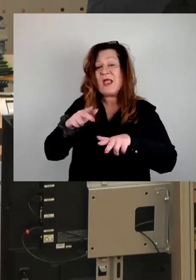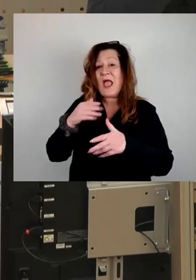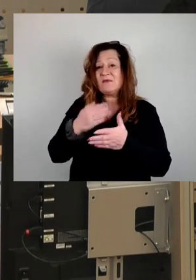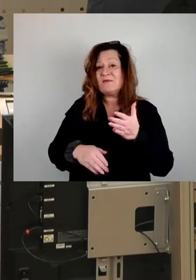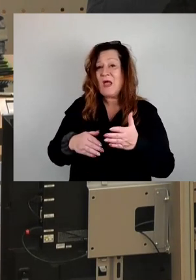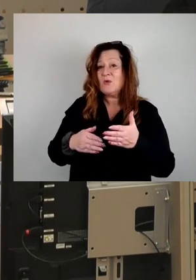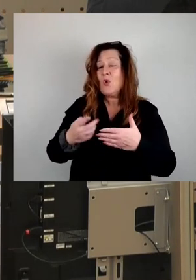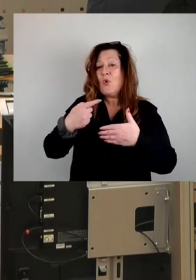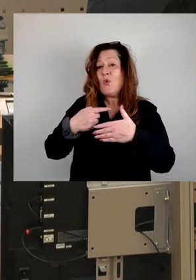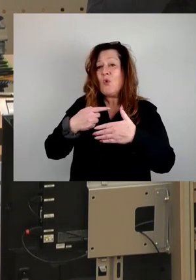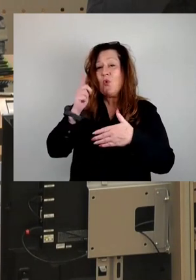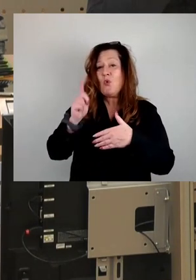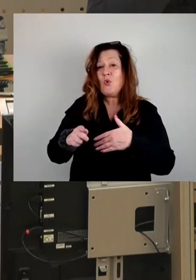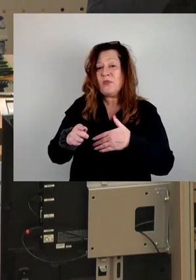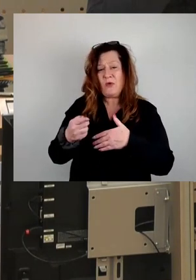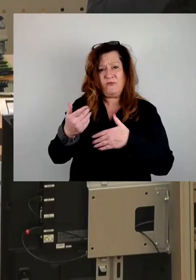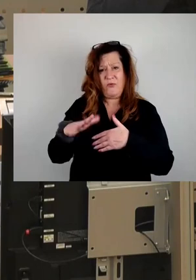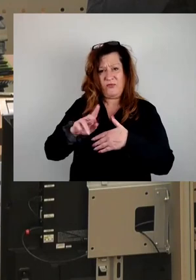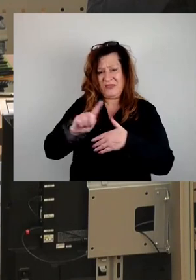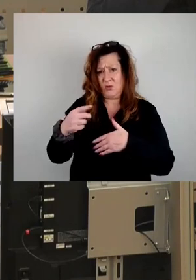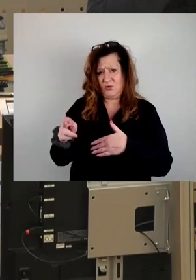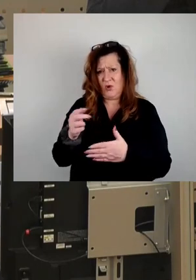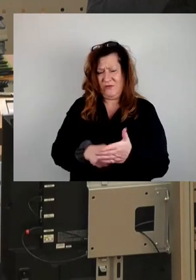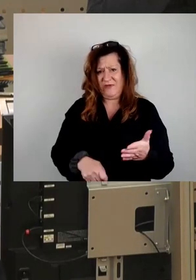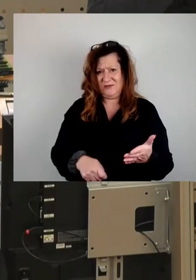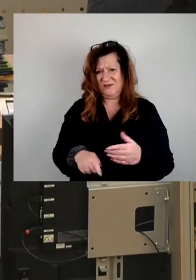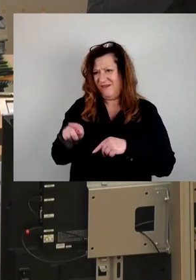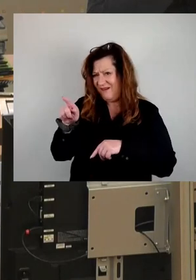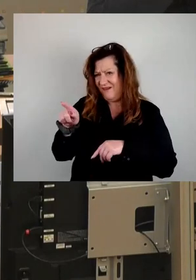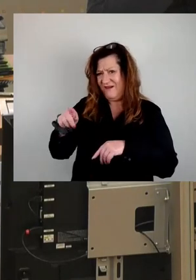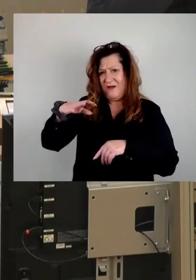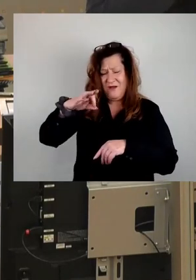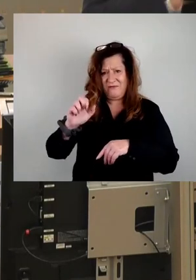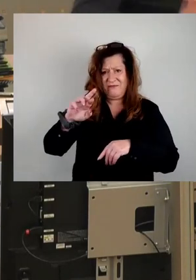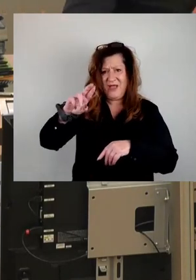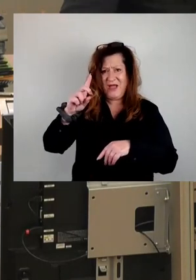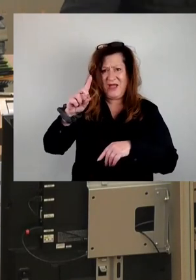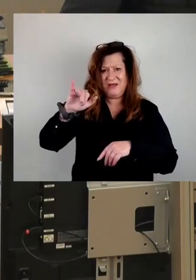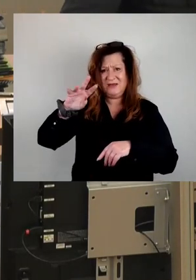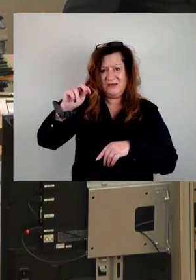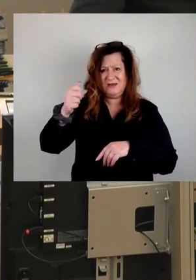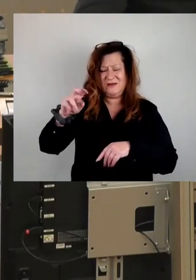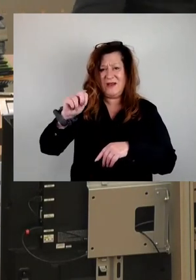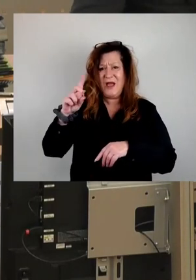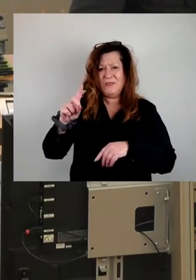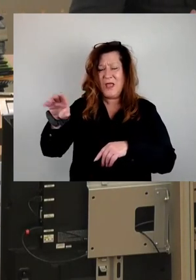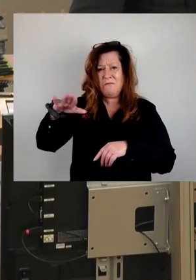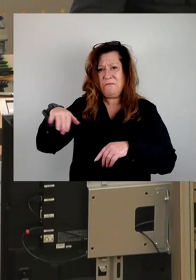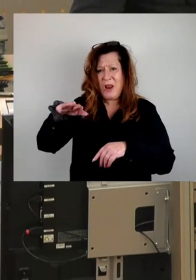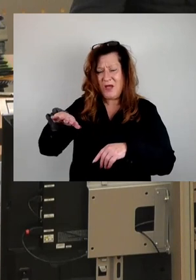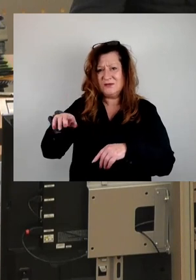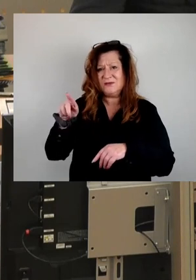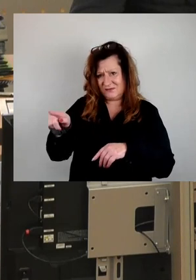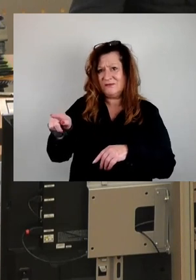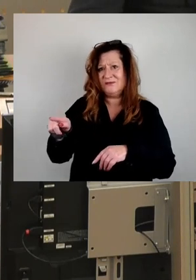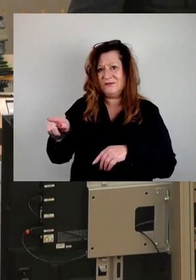150.000 Euro wert sind. Am Ferdinandplatz sah die Stadt einen unmittelbaren Handlungsdruck für die Errichtung des Verwaltungszentrums, welches